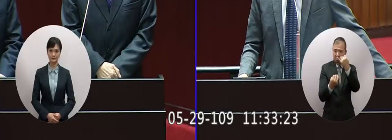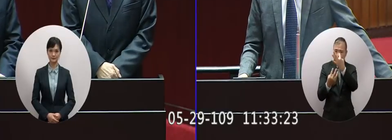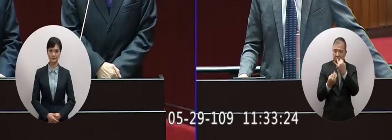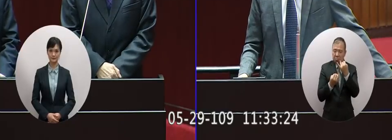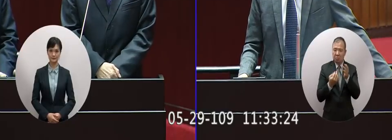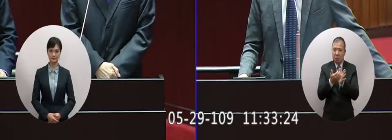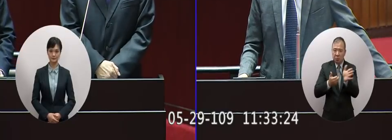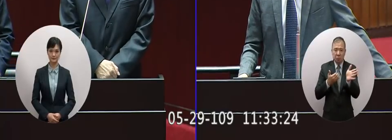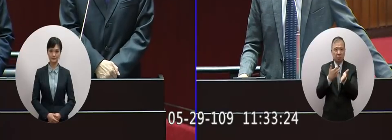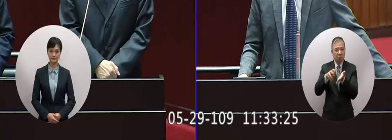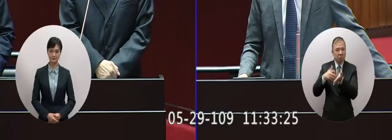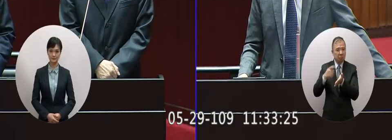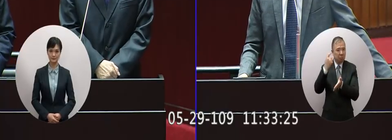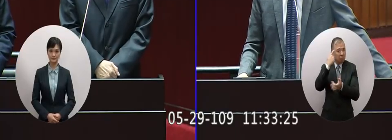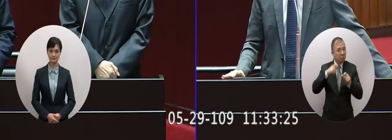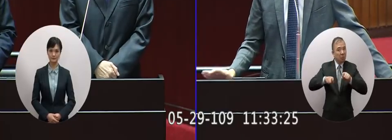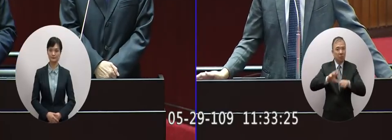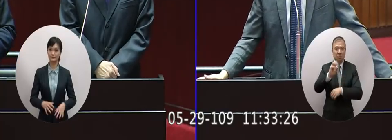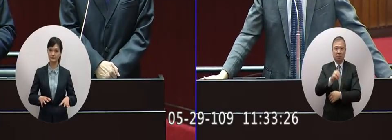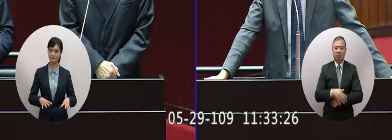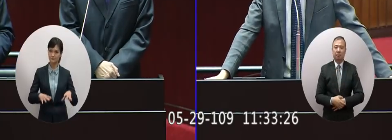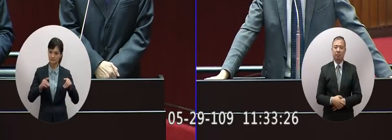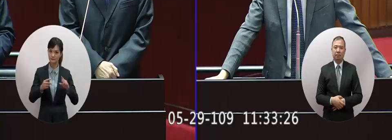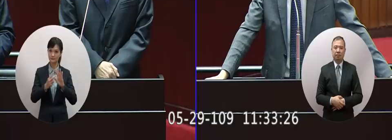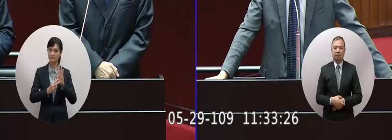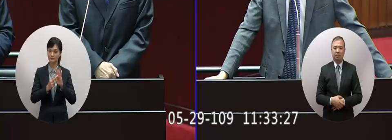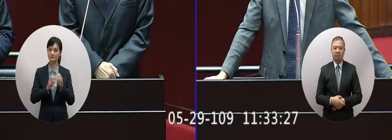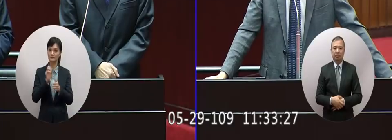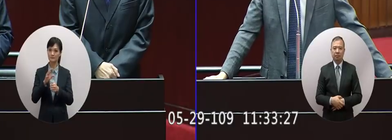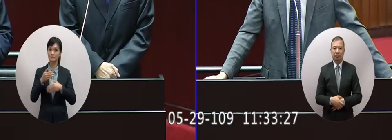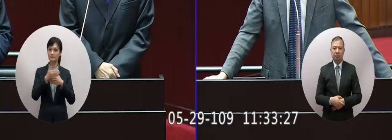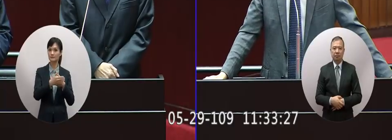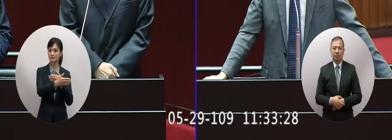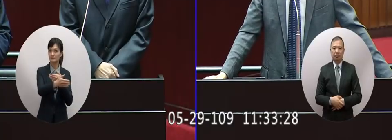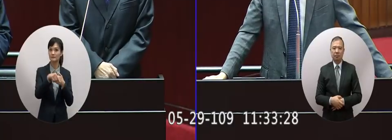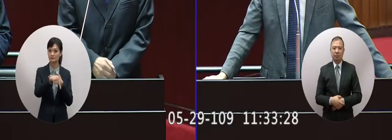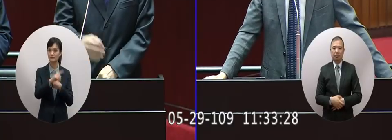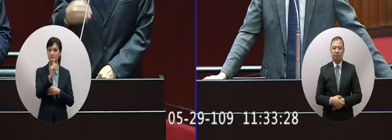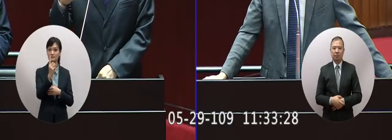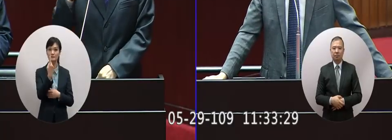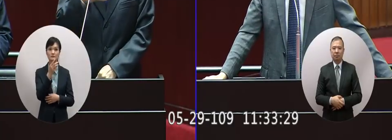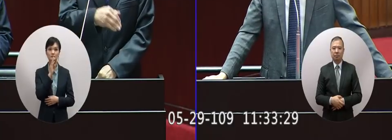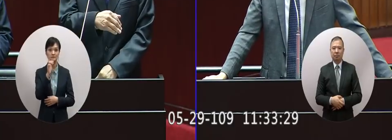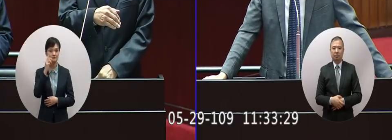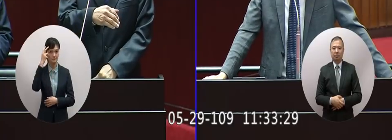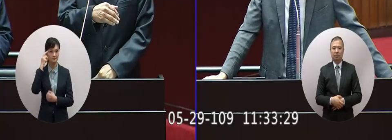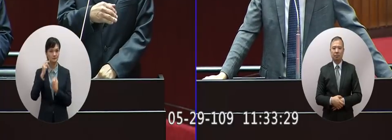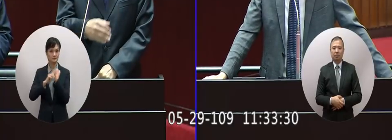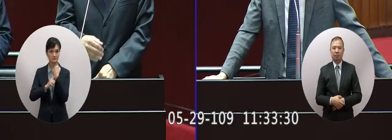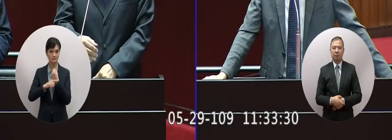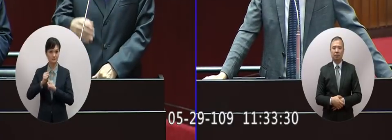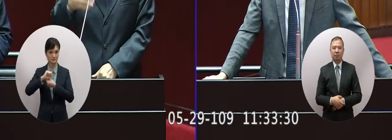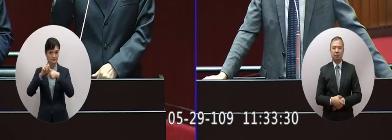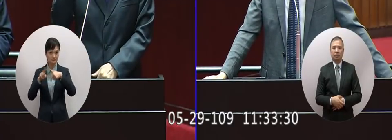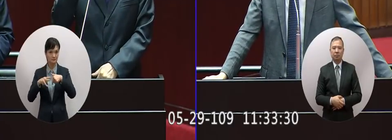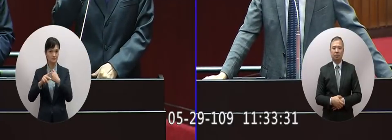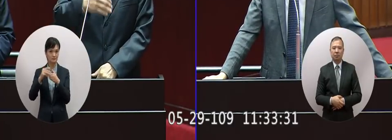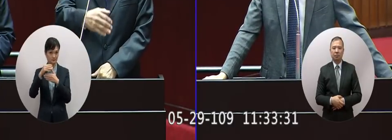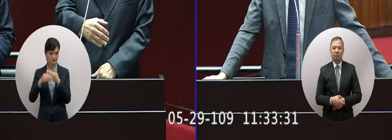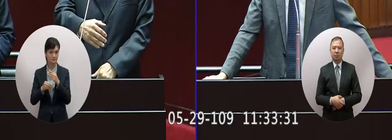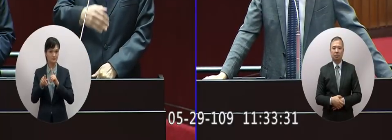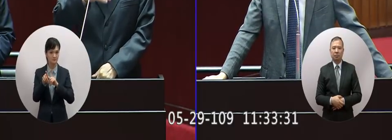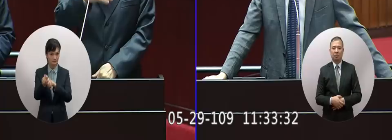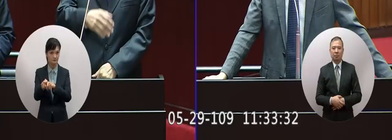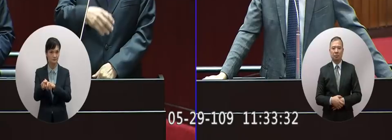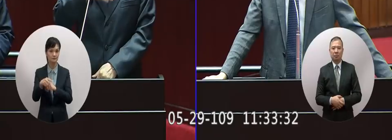题。 那首先这个程序上哈，它是根据宪法重修条文的程序来走， 对， 也就是这个立